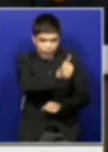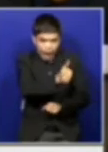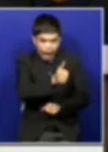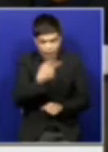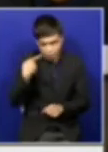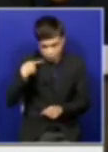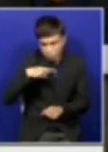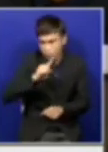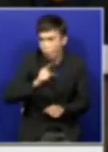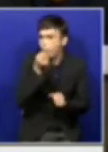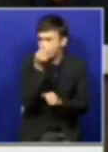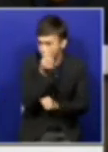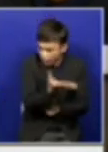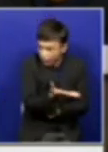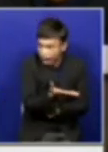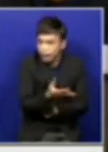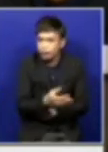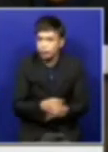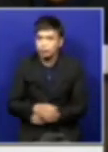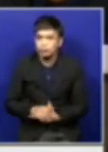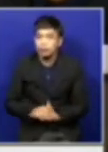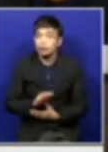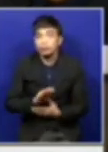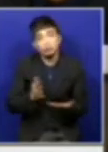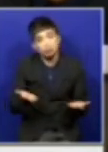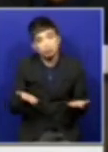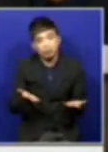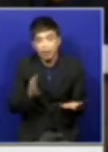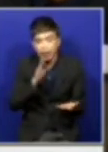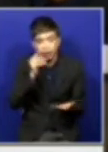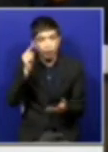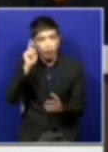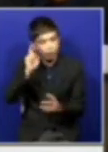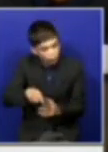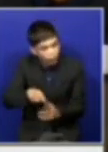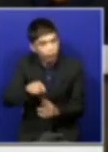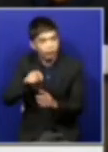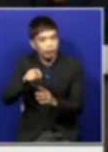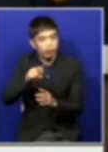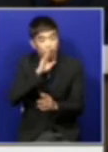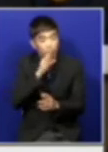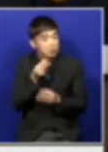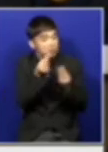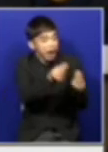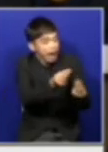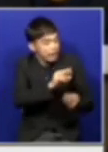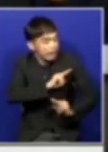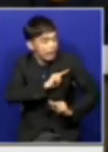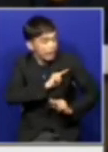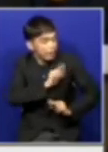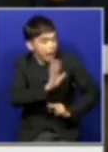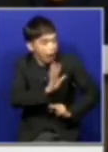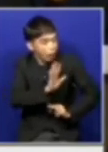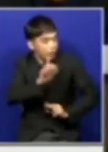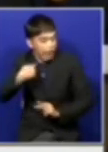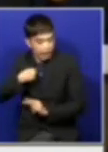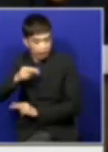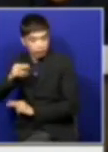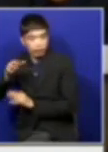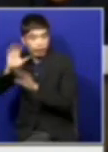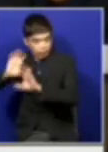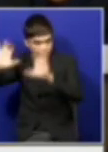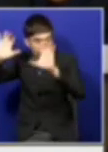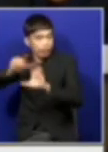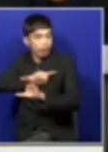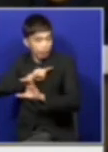ชน์กว่าหรือถ้ามิฉะนั้นท่านก็ต้องปรับแบบใหม่ไม่ใช่ผูกขาดไปเลยว่าแบบที่ออกมานั้นเป็นเรื่องที่จะ